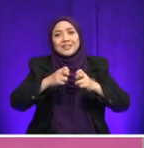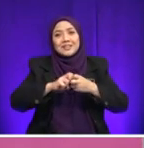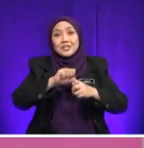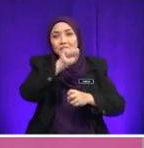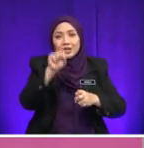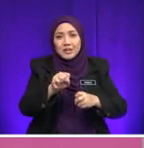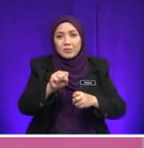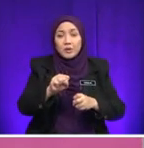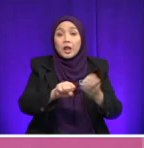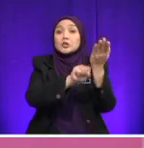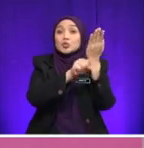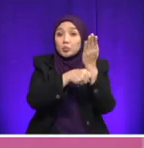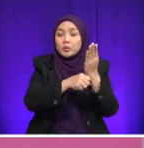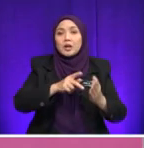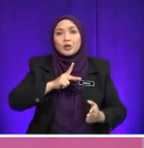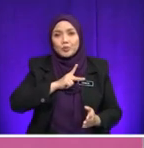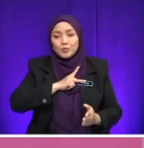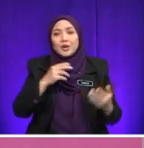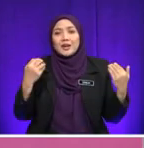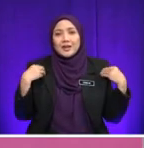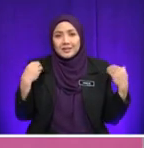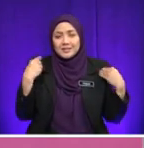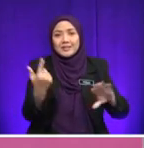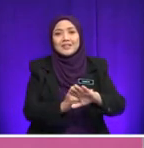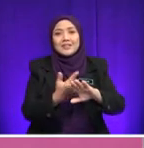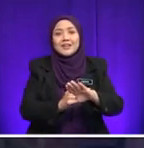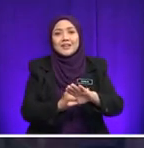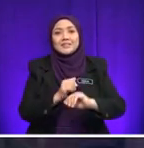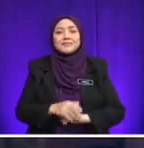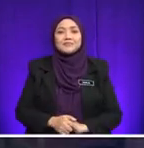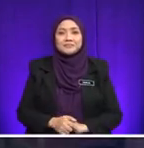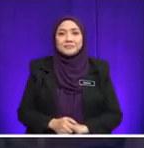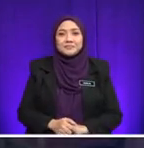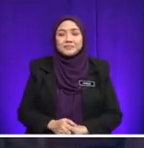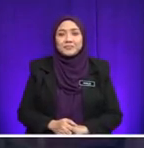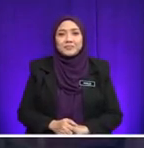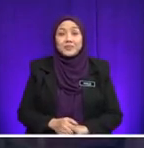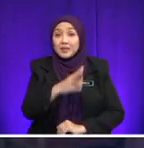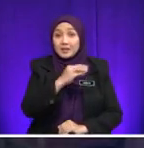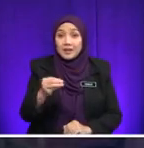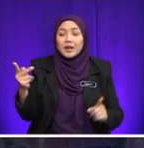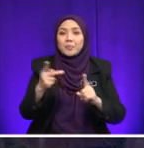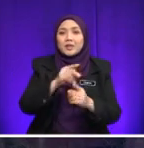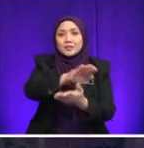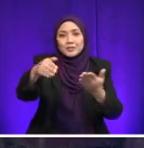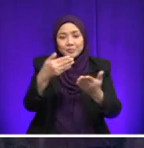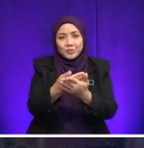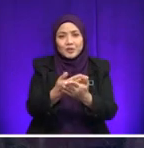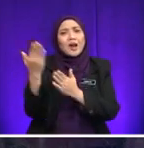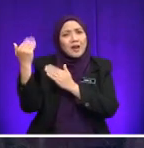sumbeku Oke ada latihan tambahan di sumbatku Oke makasih Cikgu dan kepada mereka yang menonton